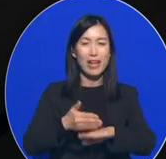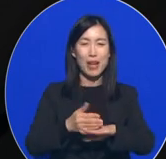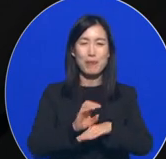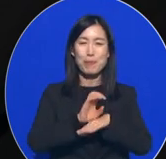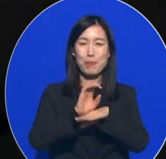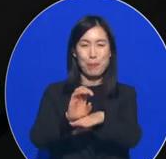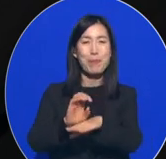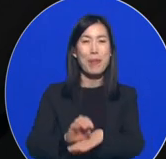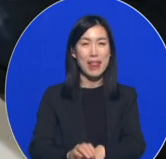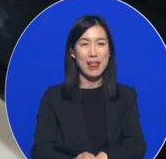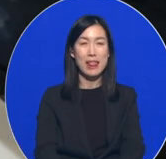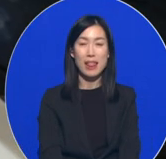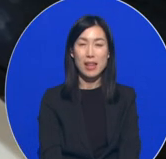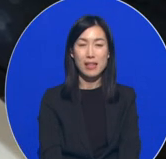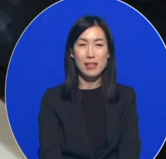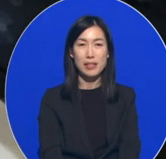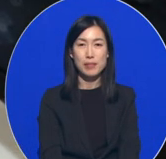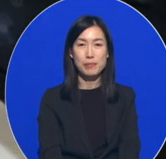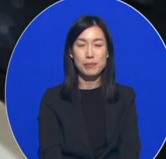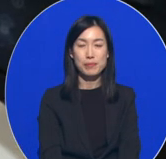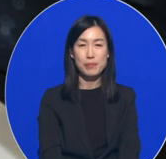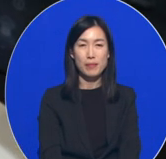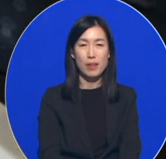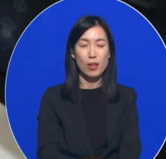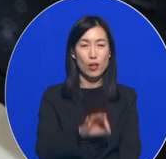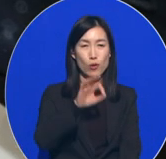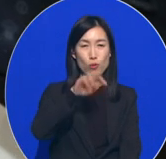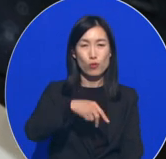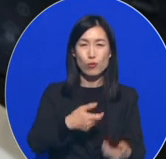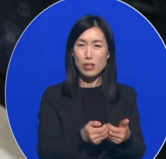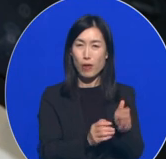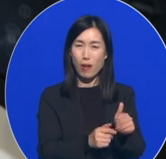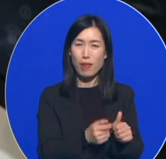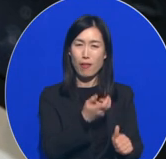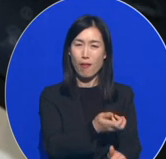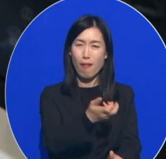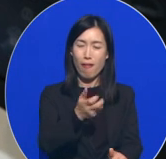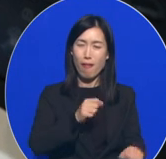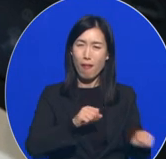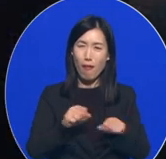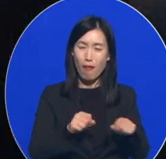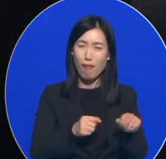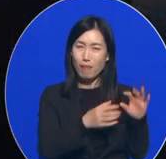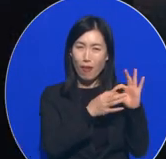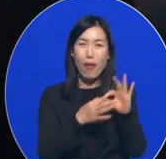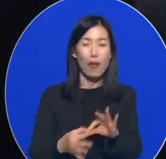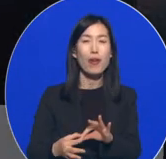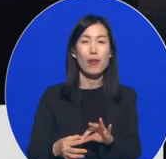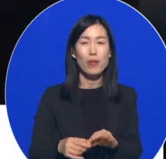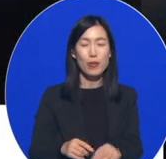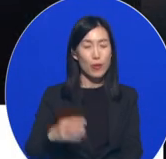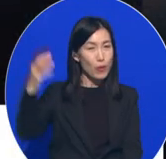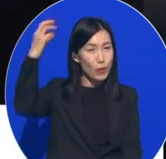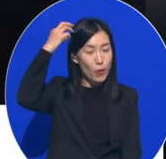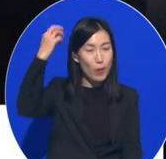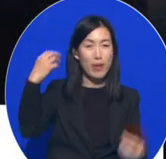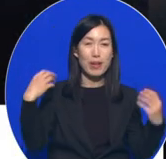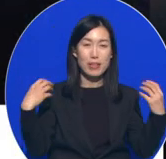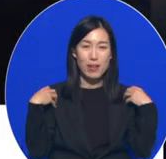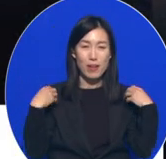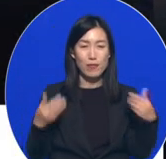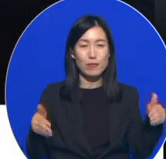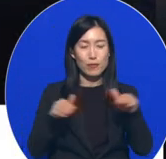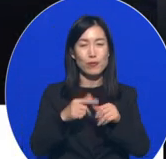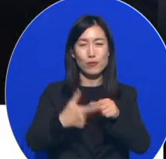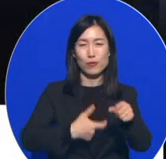전하기도 했습니다 유장관 현장 행보는 쉴틈없이 계속 이어집니다 유장관 교황 청수교 60주년